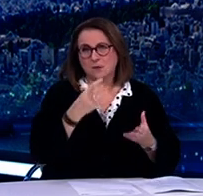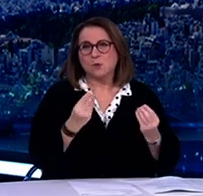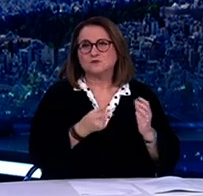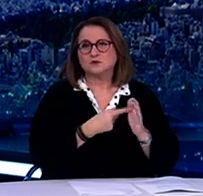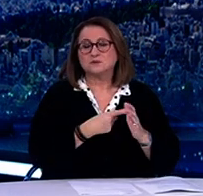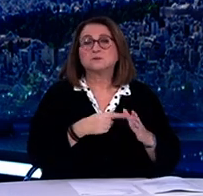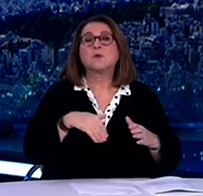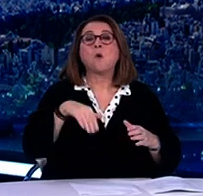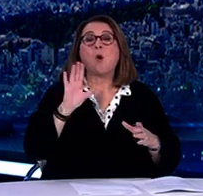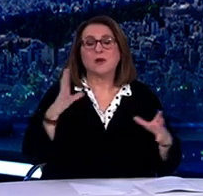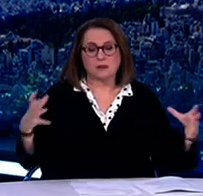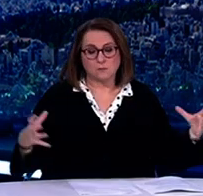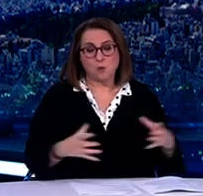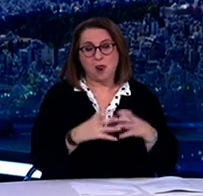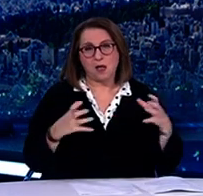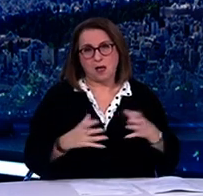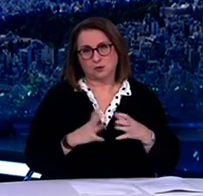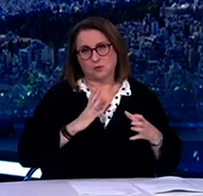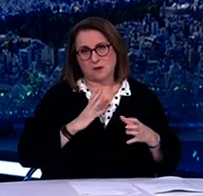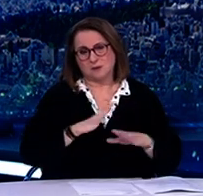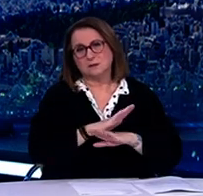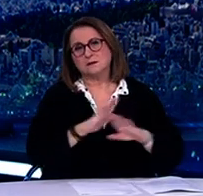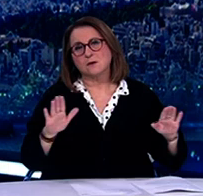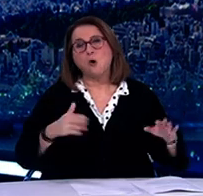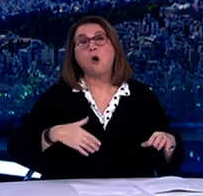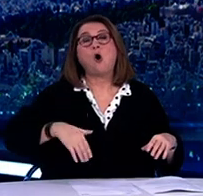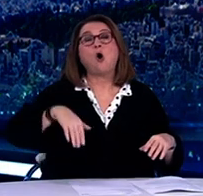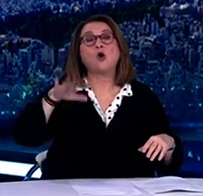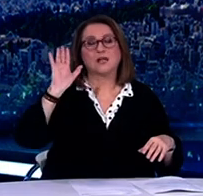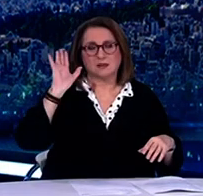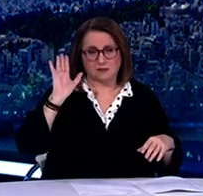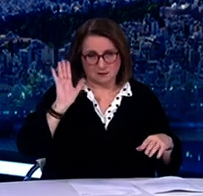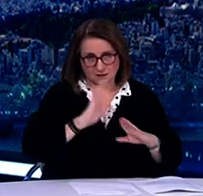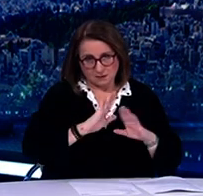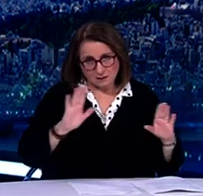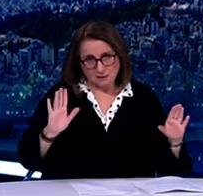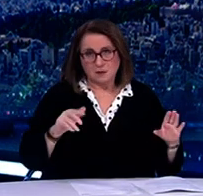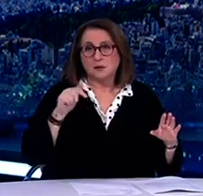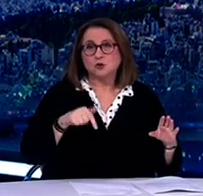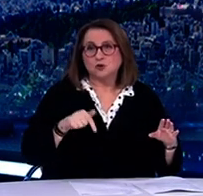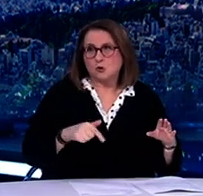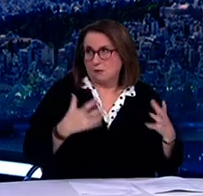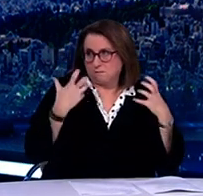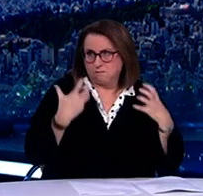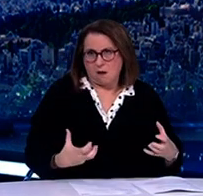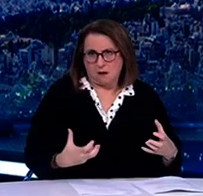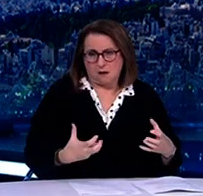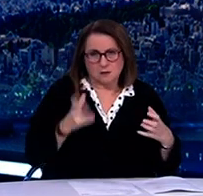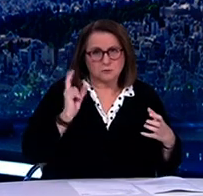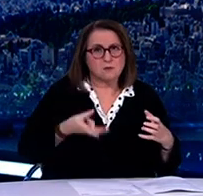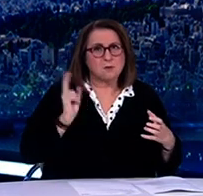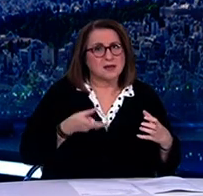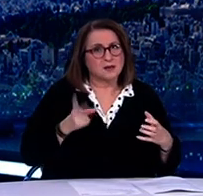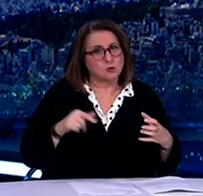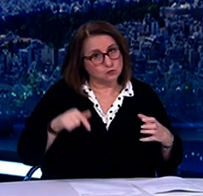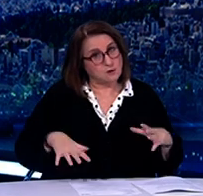να αποφεύγουμε το συγχρονισμό, πολλό μάλλον στη φάση αυτή που είμαστε με αυξημένο, πολύ αυξημένο επιδημικό φορτίο. Από εκεί και